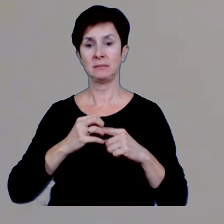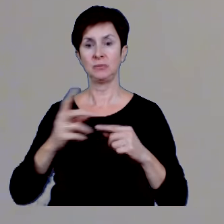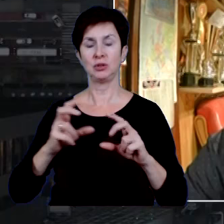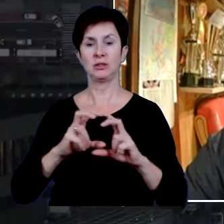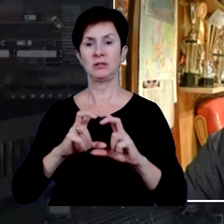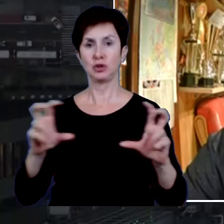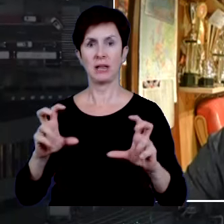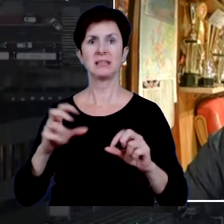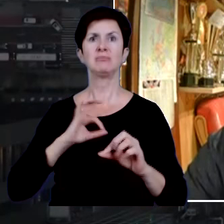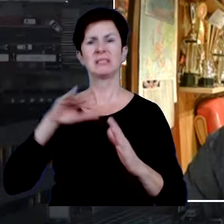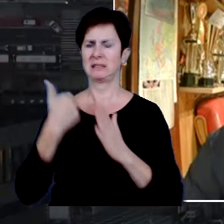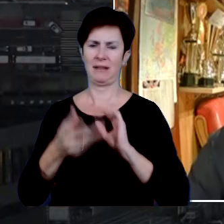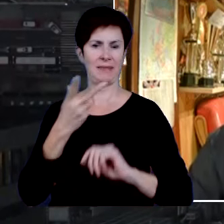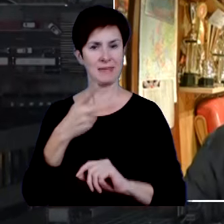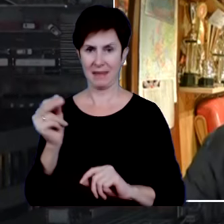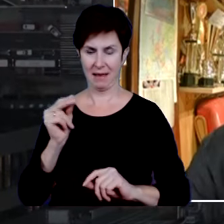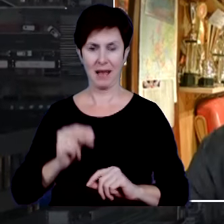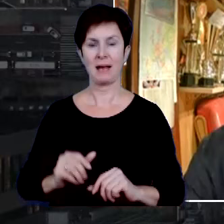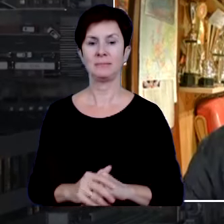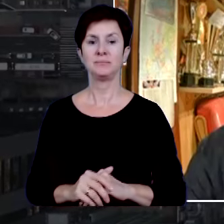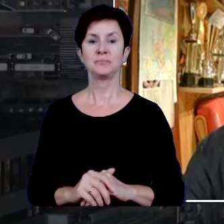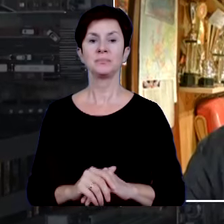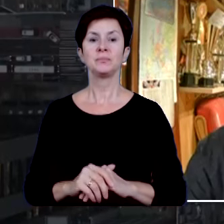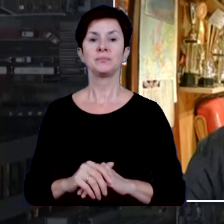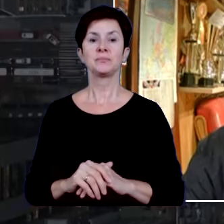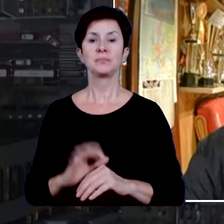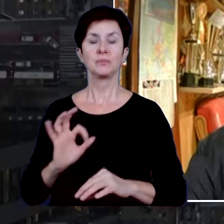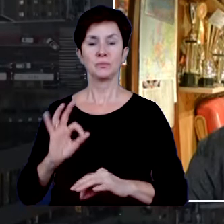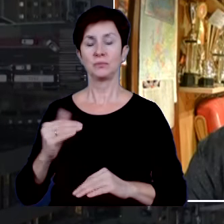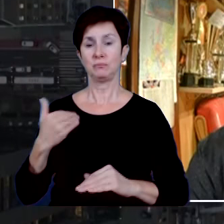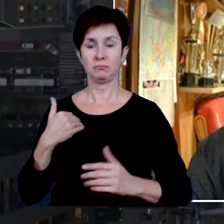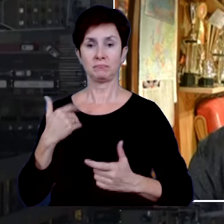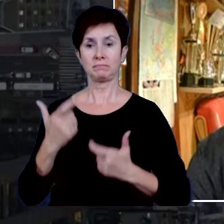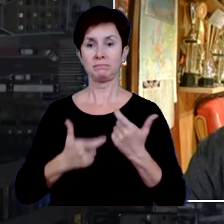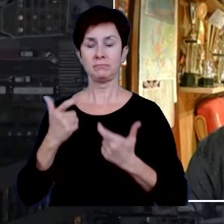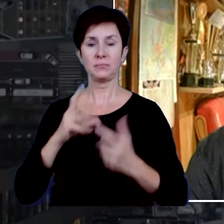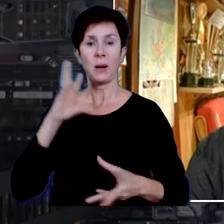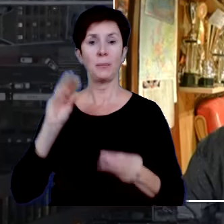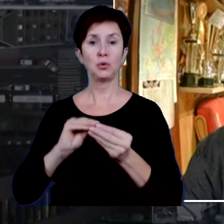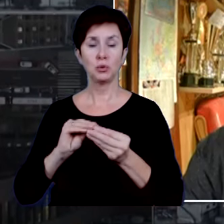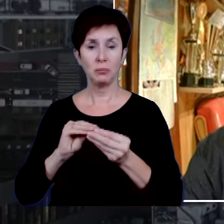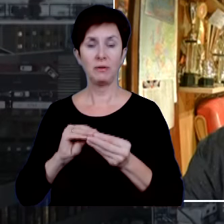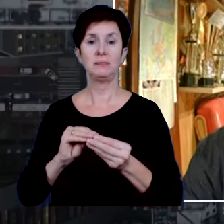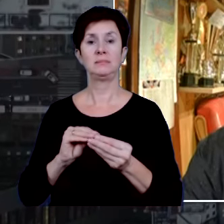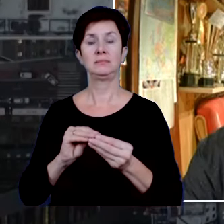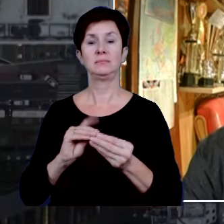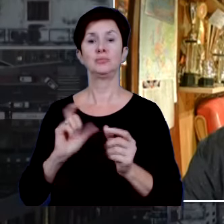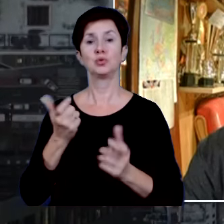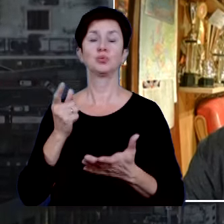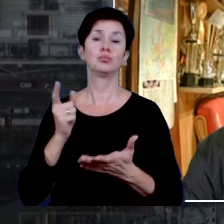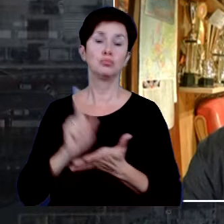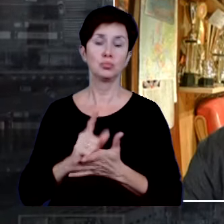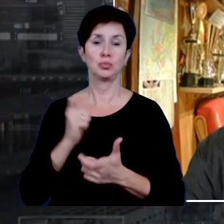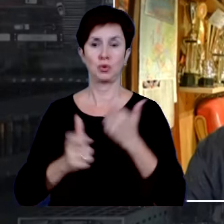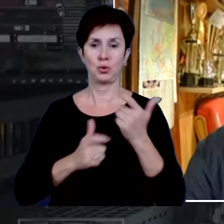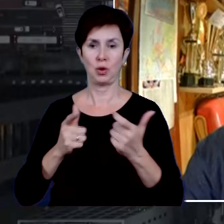zmarnowaliśmy. I dziś było zrobione podsumowanie tych rzeczy, które się udało i to jest na pewno renta